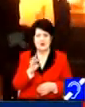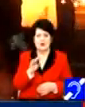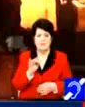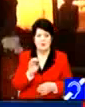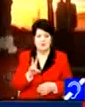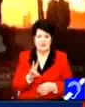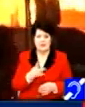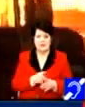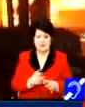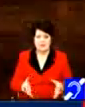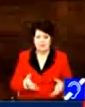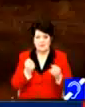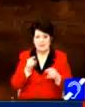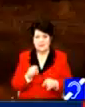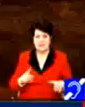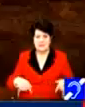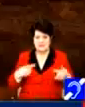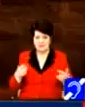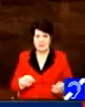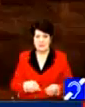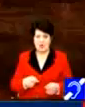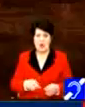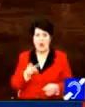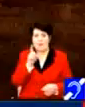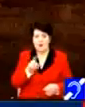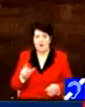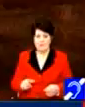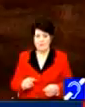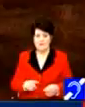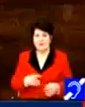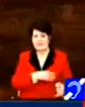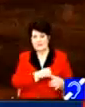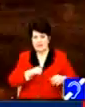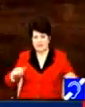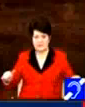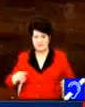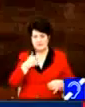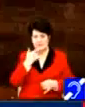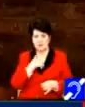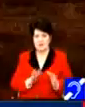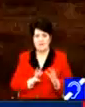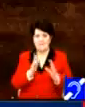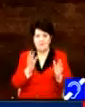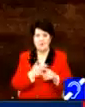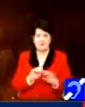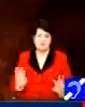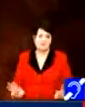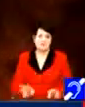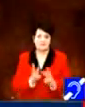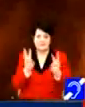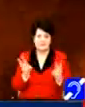încercat să salveze cât au putut din cauciucuri. În ciuda eforturilor pompierilor, incendiul s-a extins și aproape toate cauciucurile ard cu flacără